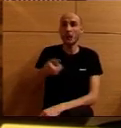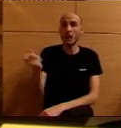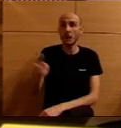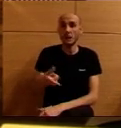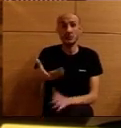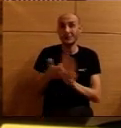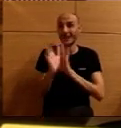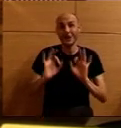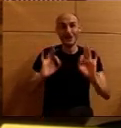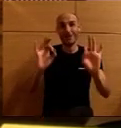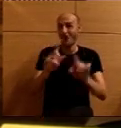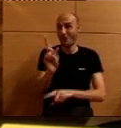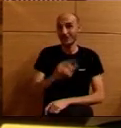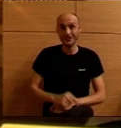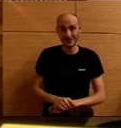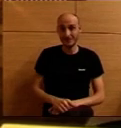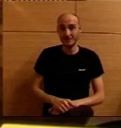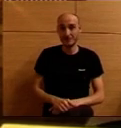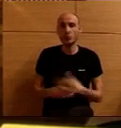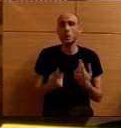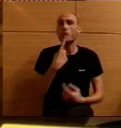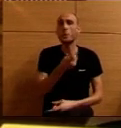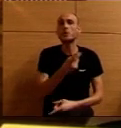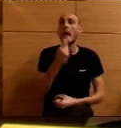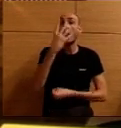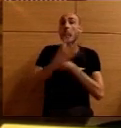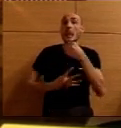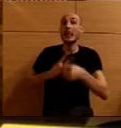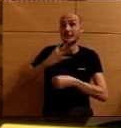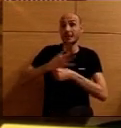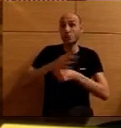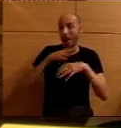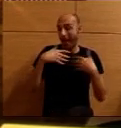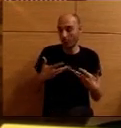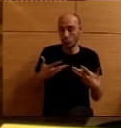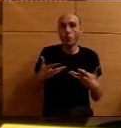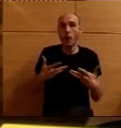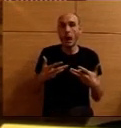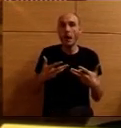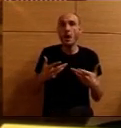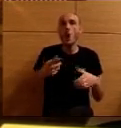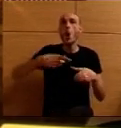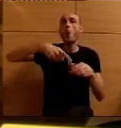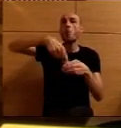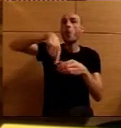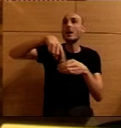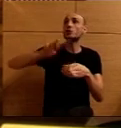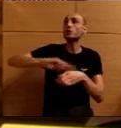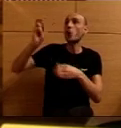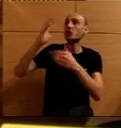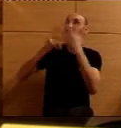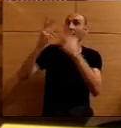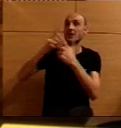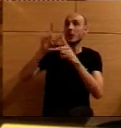possible que en esta legislatura que encara no ha acabat s'obrin més puestos a altres administracions per a reclutar